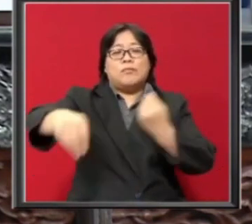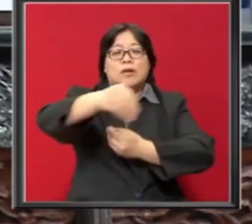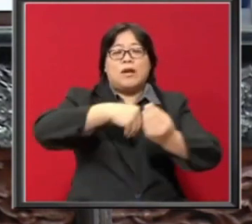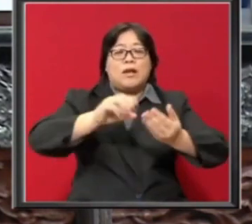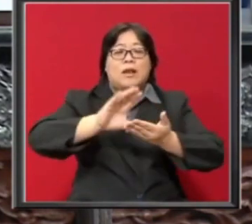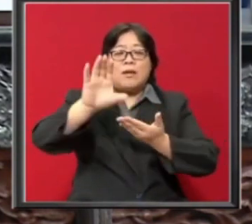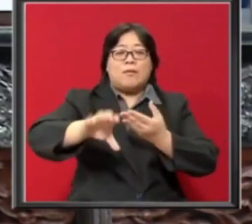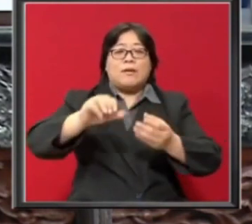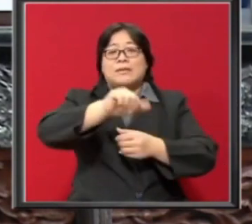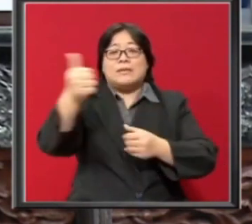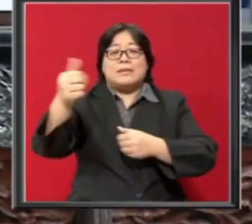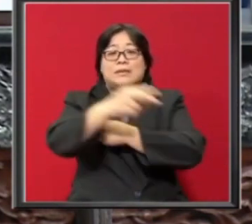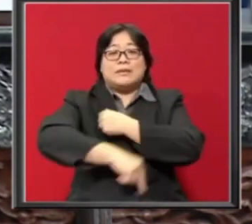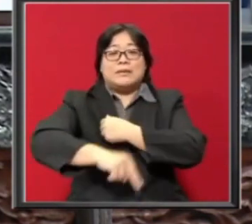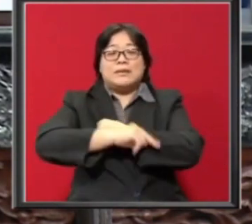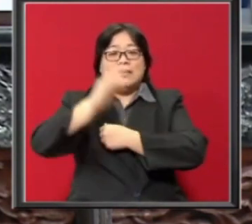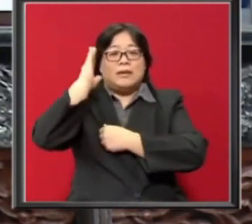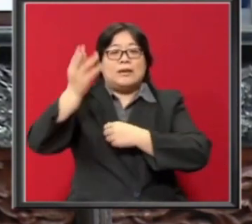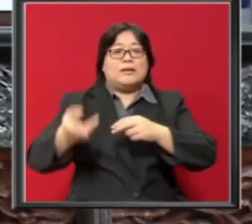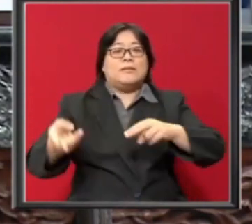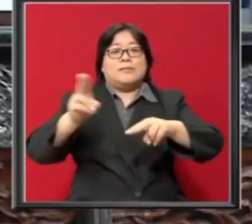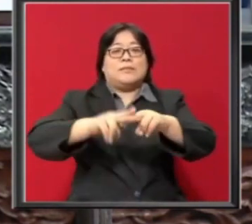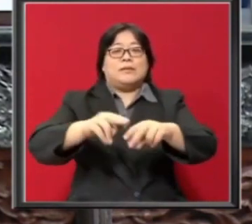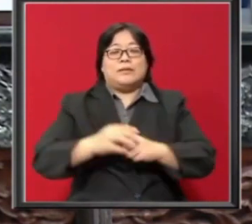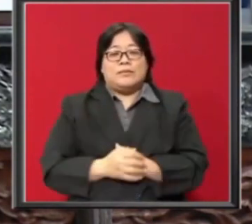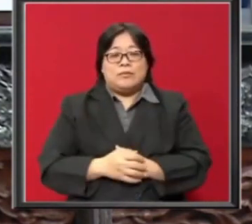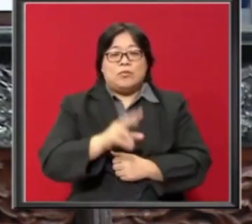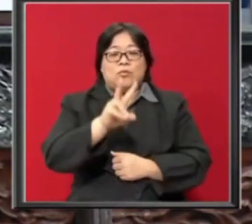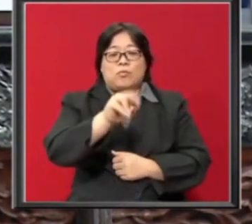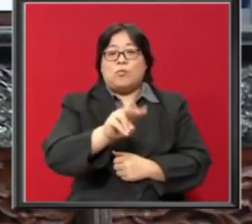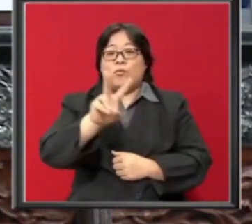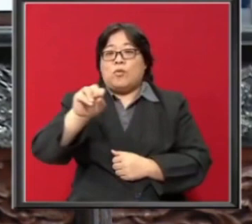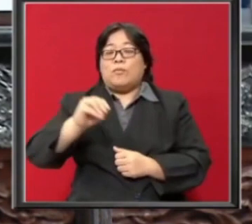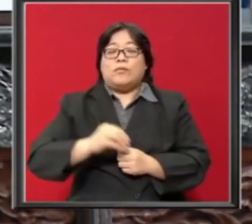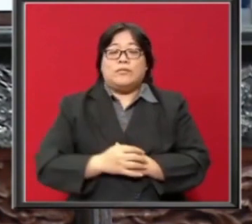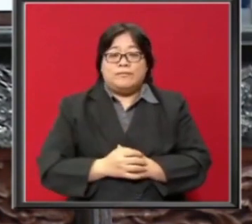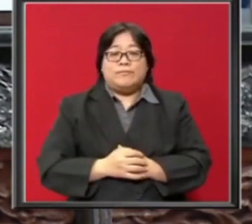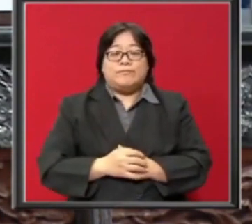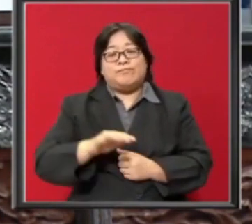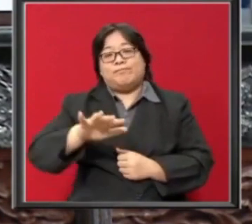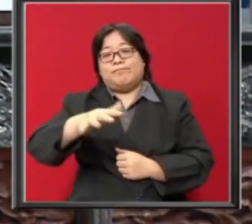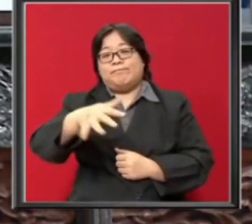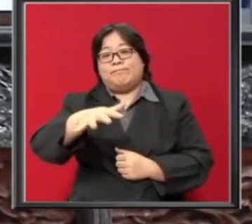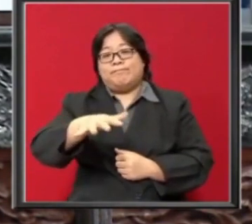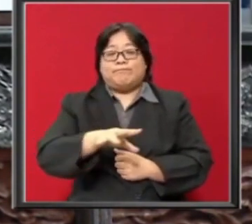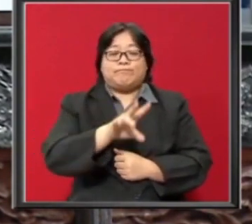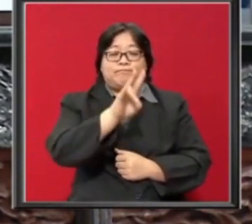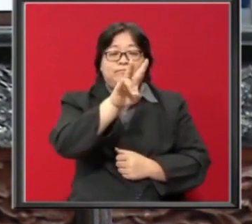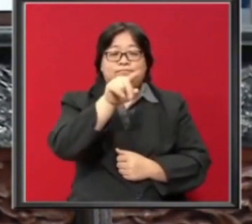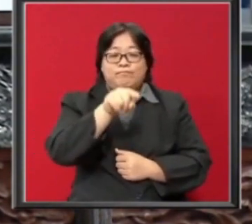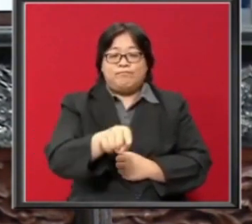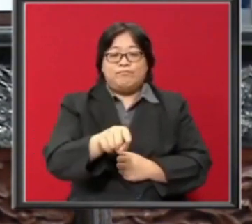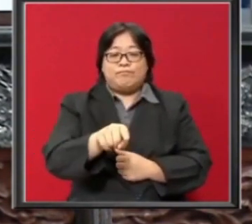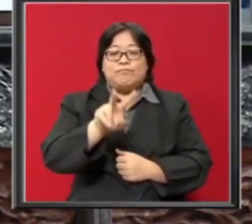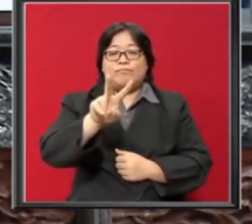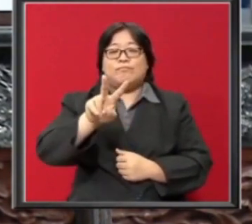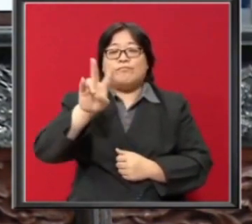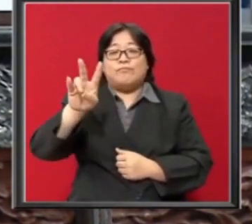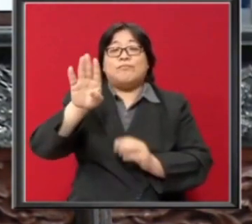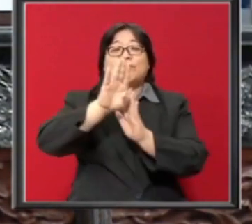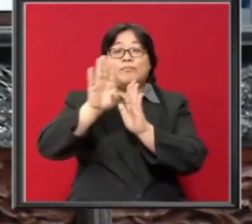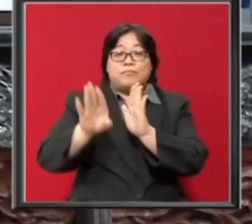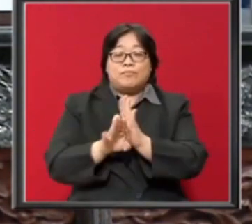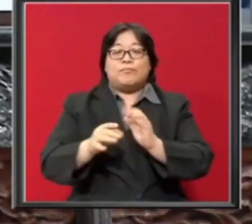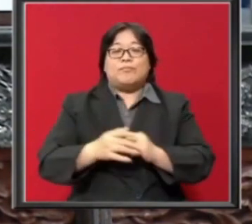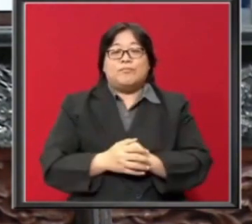pelaporan dalam negeri yang lain akan meningkat 2020 anggaran 70-an 27